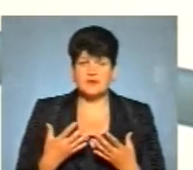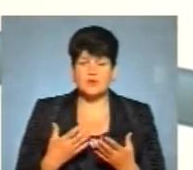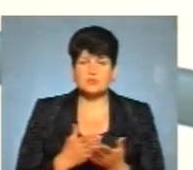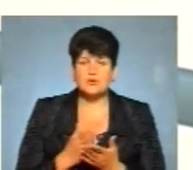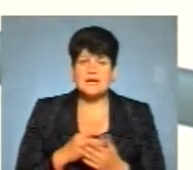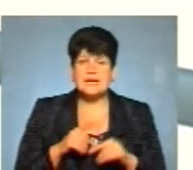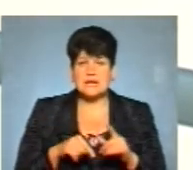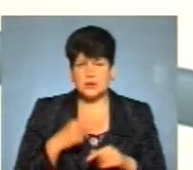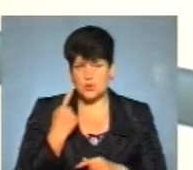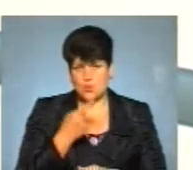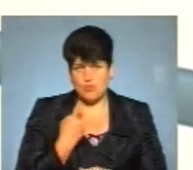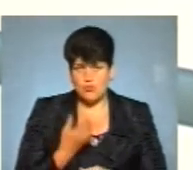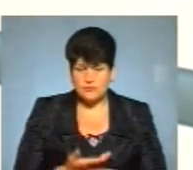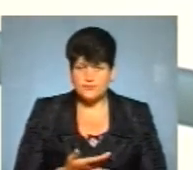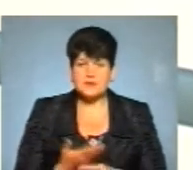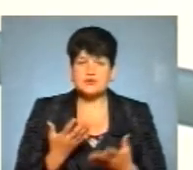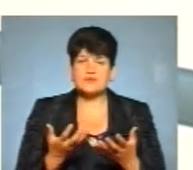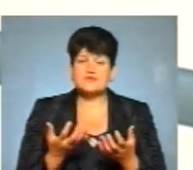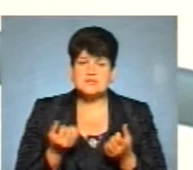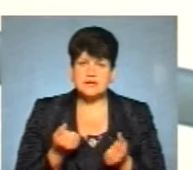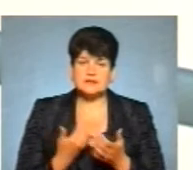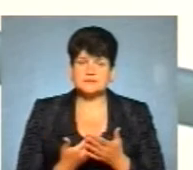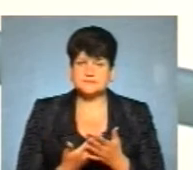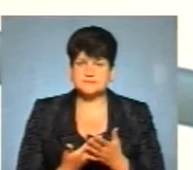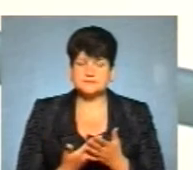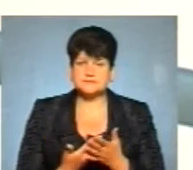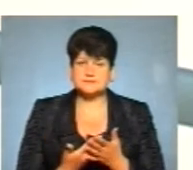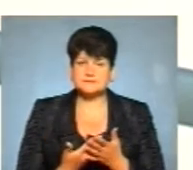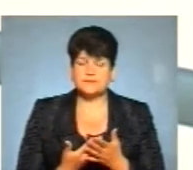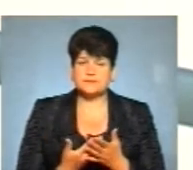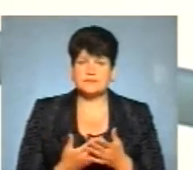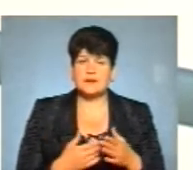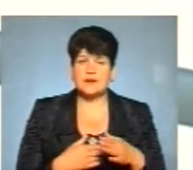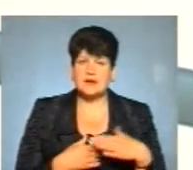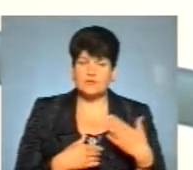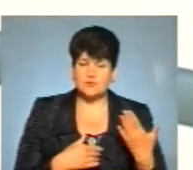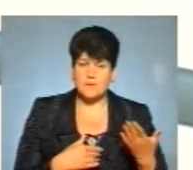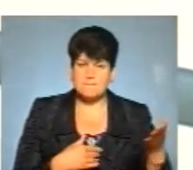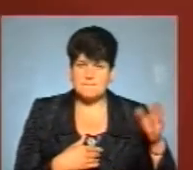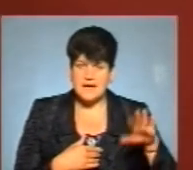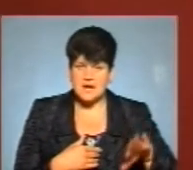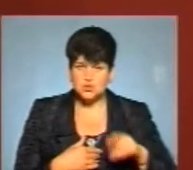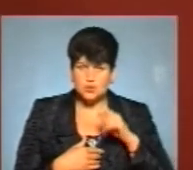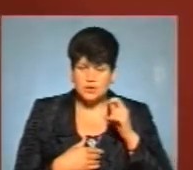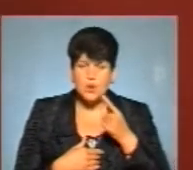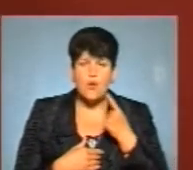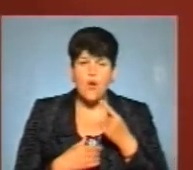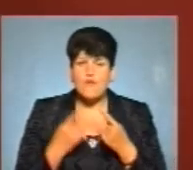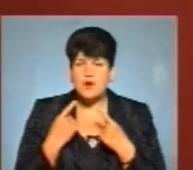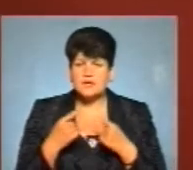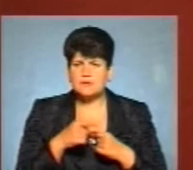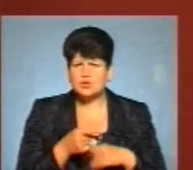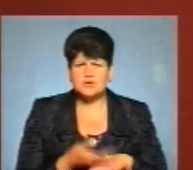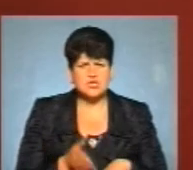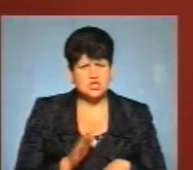послуговуємося рідною мовою. Теж, якщо взяти до уваги лівобережну Україну, якщо говорити взагалі про той період, такий